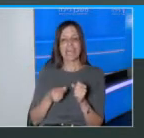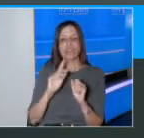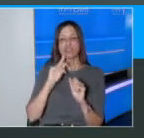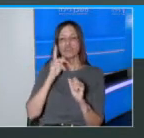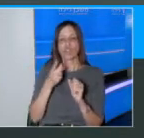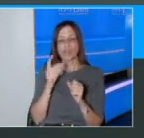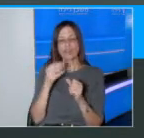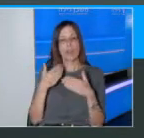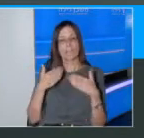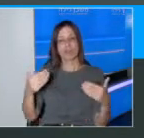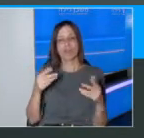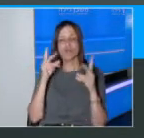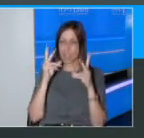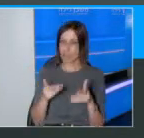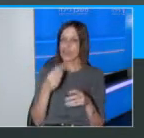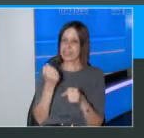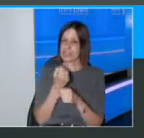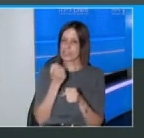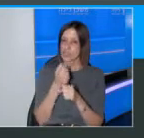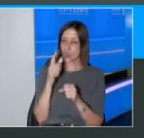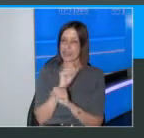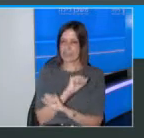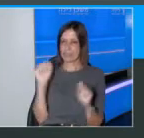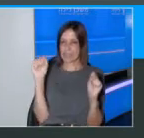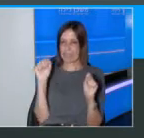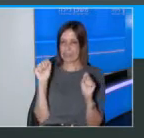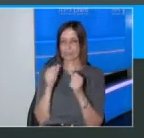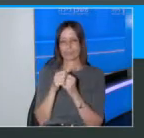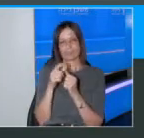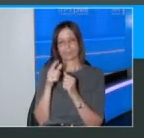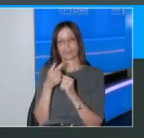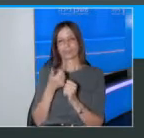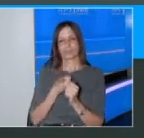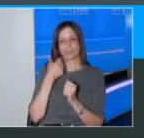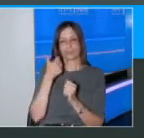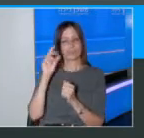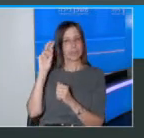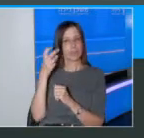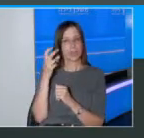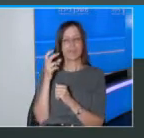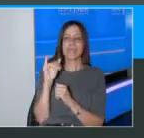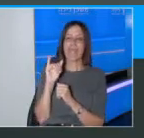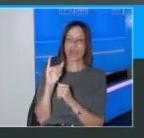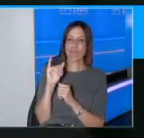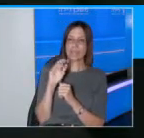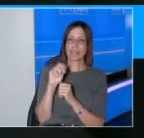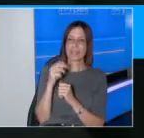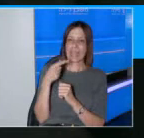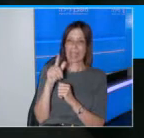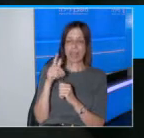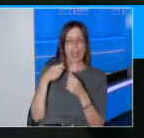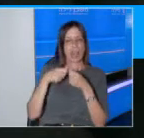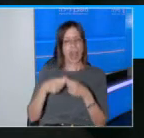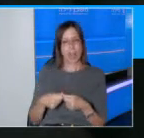לשנה לטובת פיתוח שיאפשר ייצור ראש נפץ גרעיני. אלוף במילואים יעקב נגל, עמית בכיר